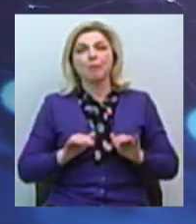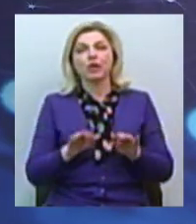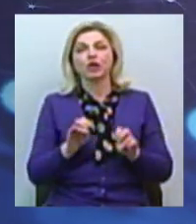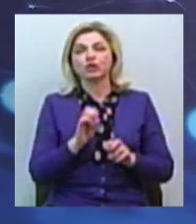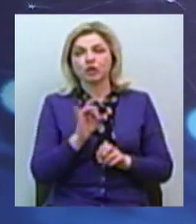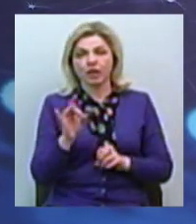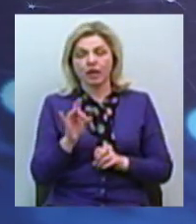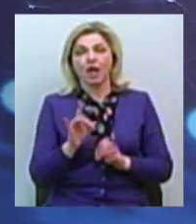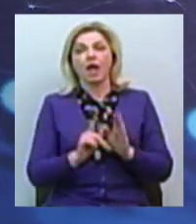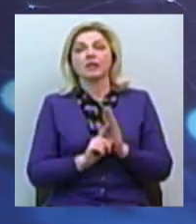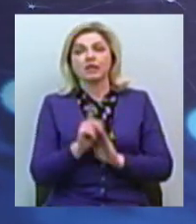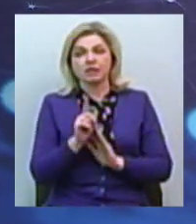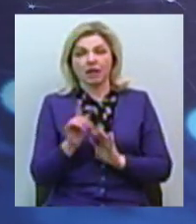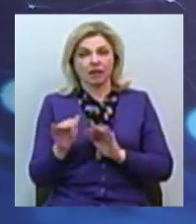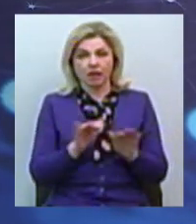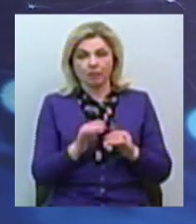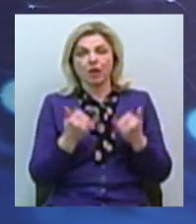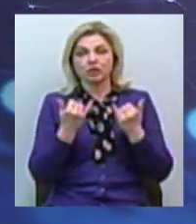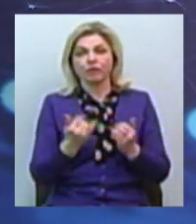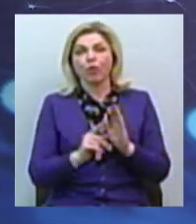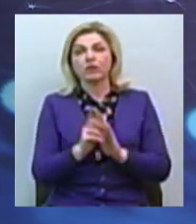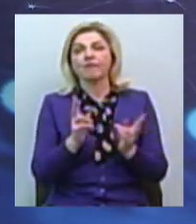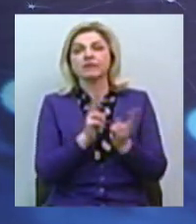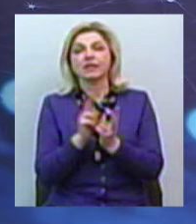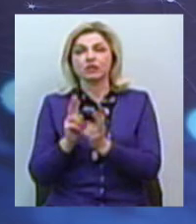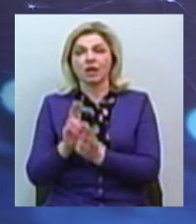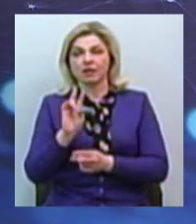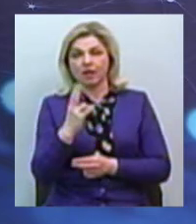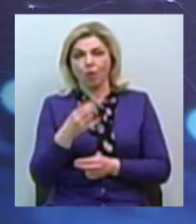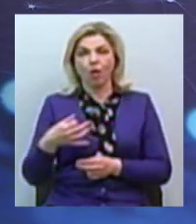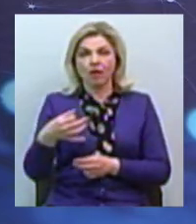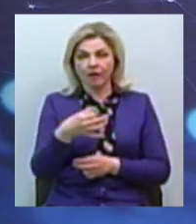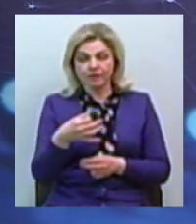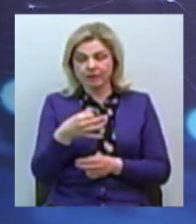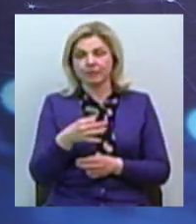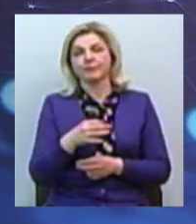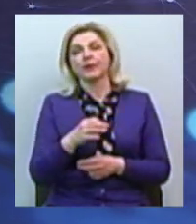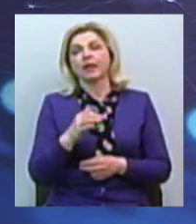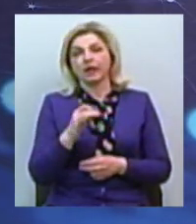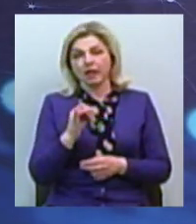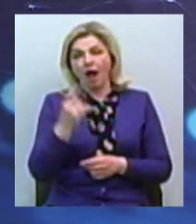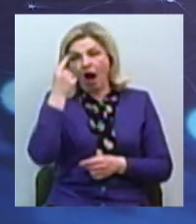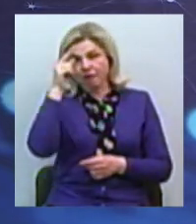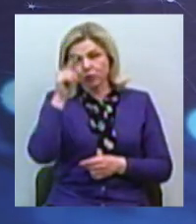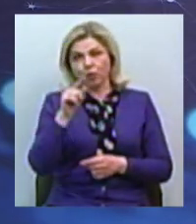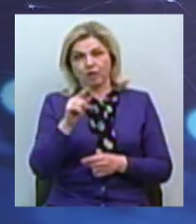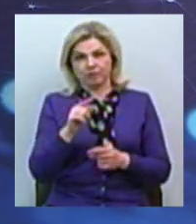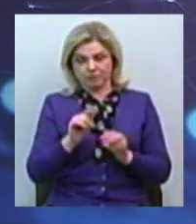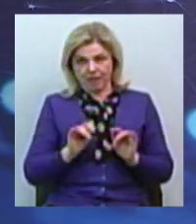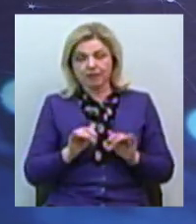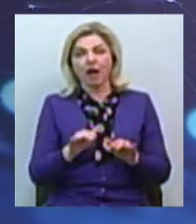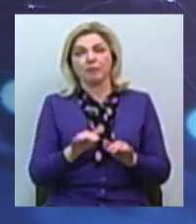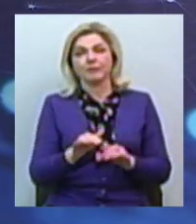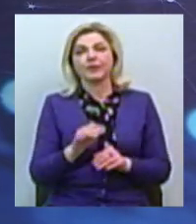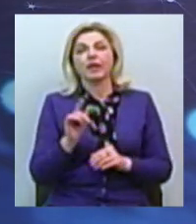«Польсько-український міст стартапів» сьогодні почали зустрічатися з миколаївцями, авторами стартапів. Отже, про те, чим можуть зацікавити миколаївські